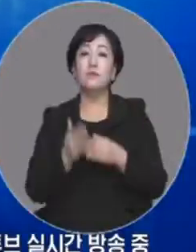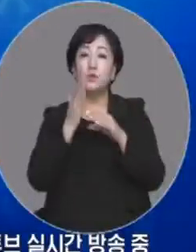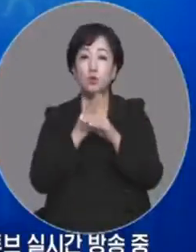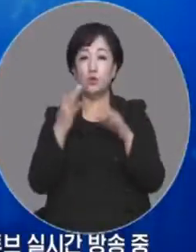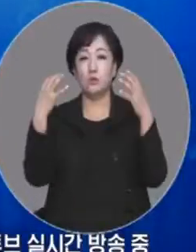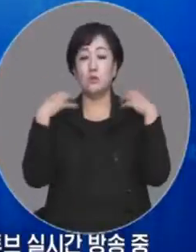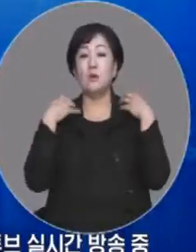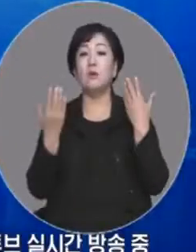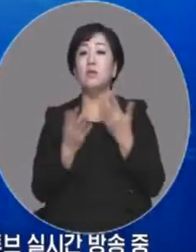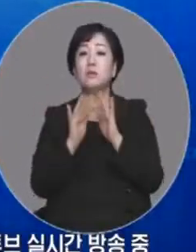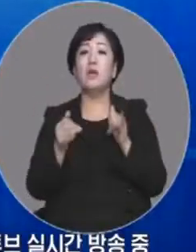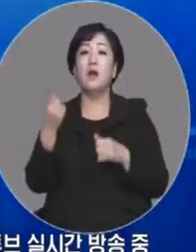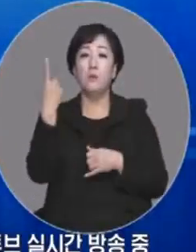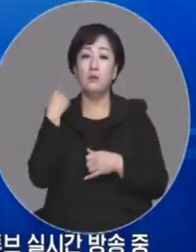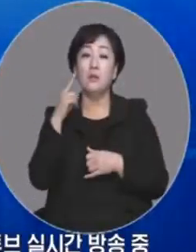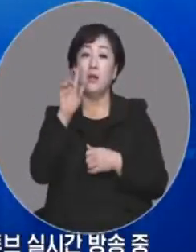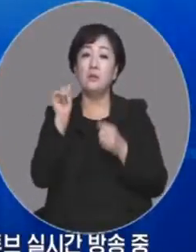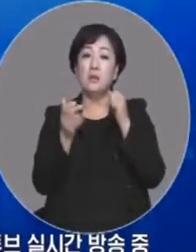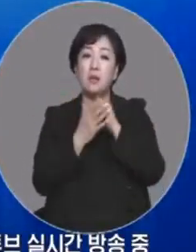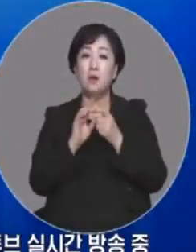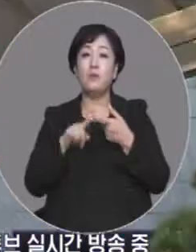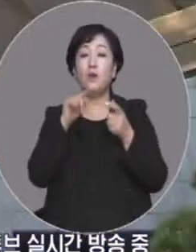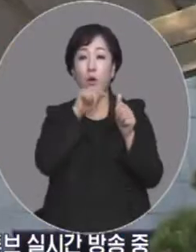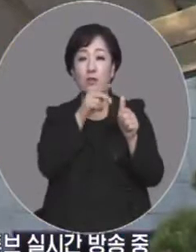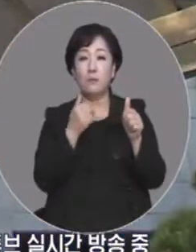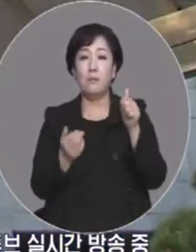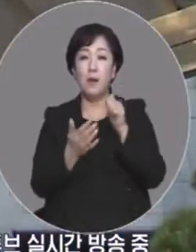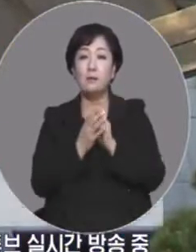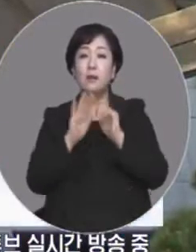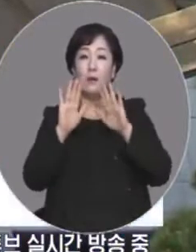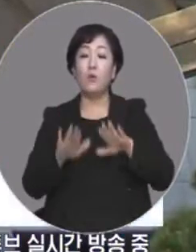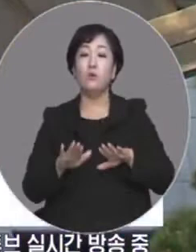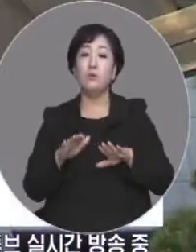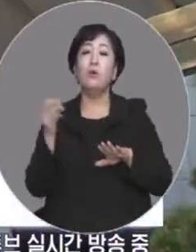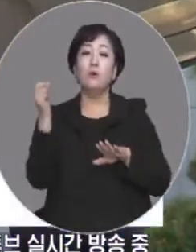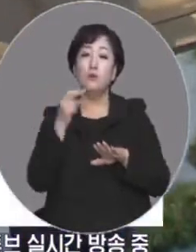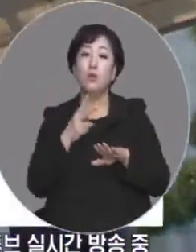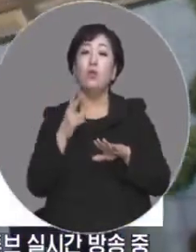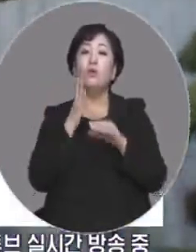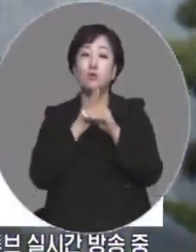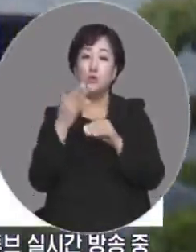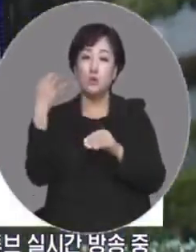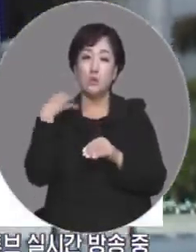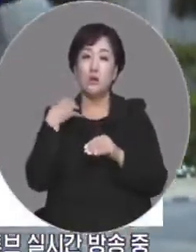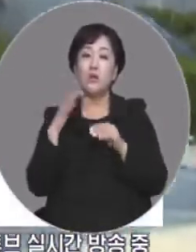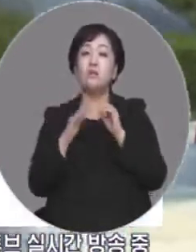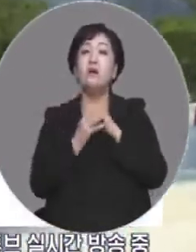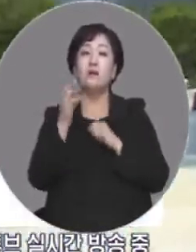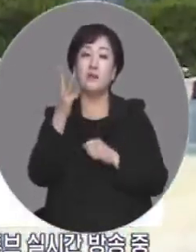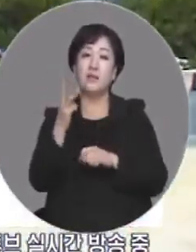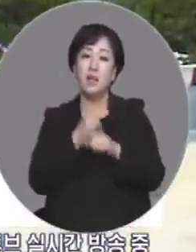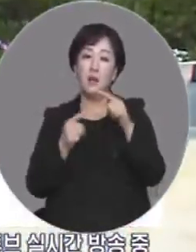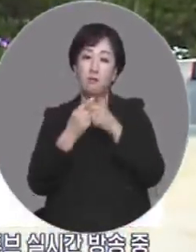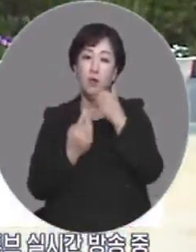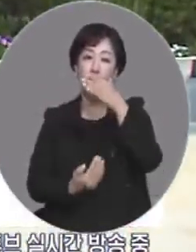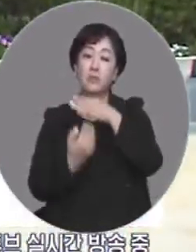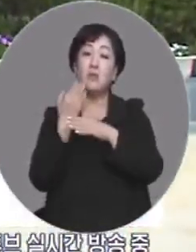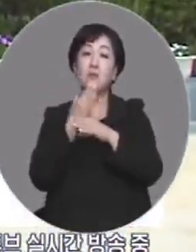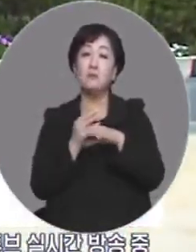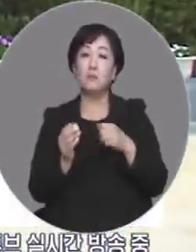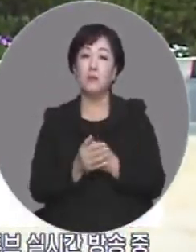중구청 직원 한 명이 어제 코로나19 확진 판정을 받은 데 이어 오늘도 중구청에서 확진자가 3명